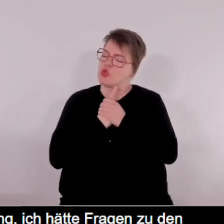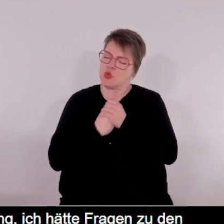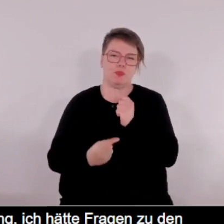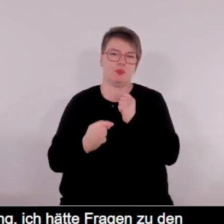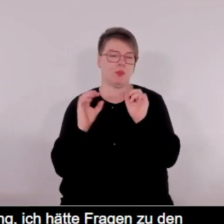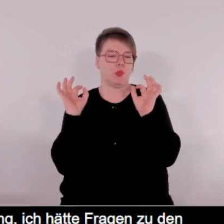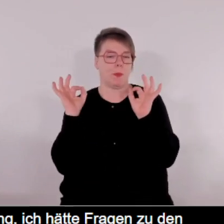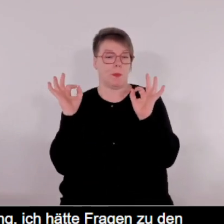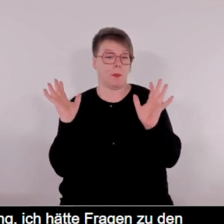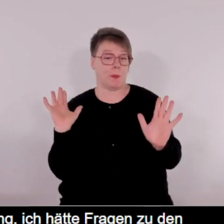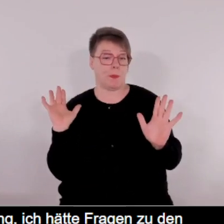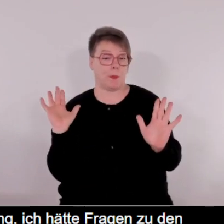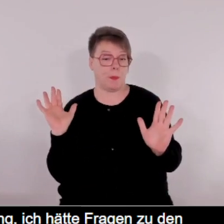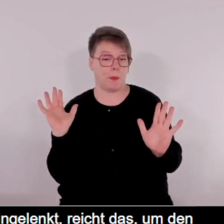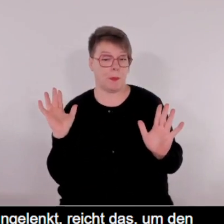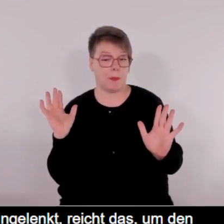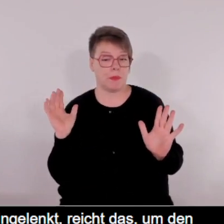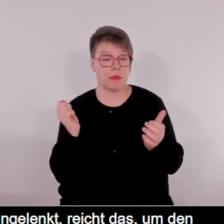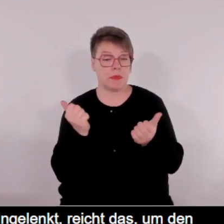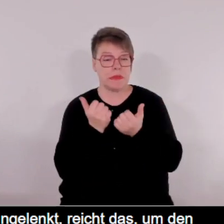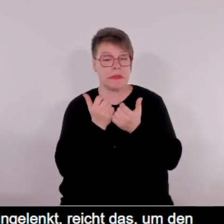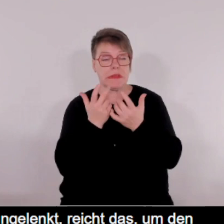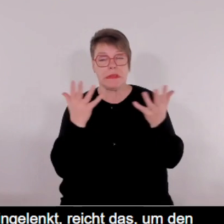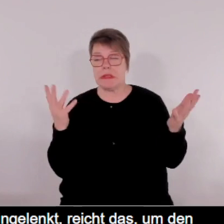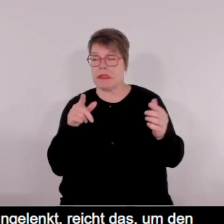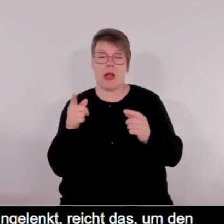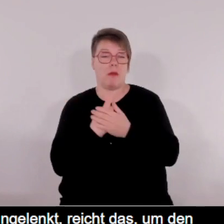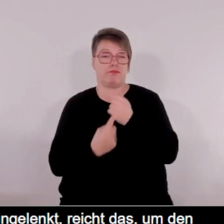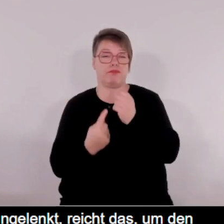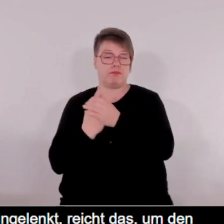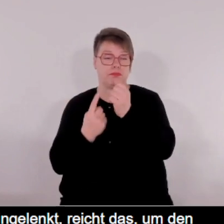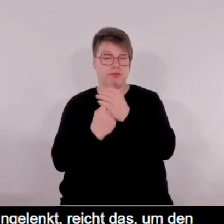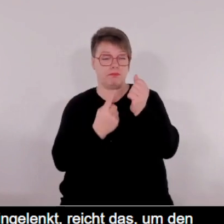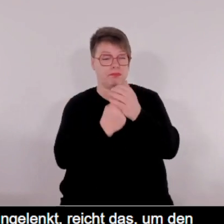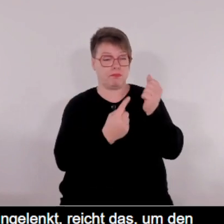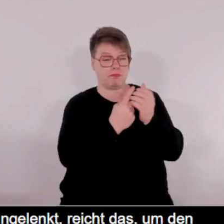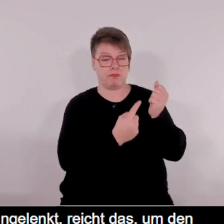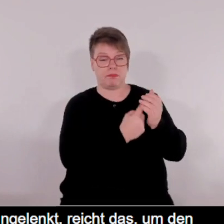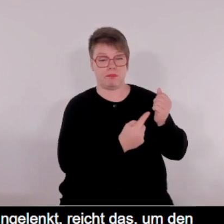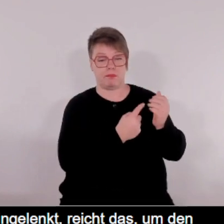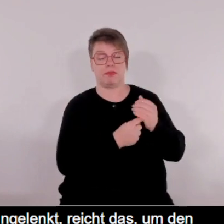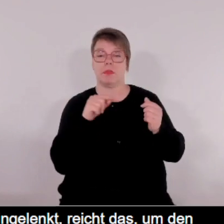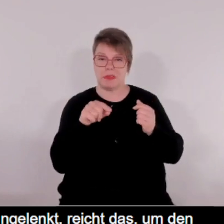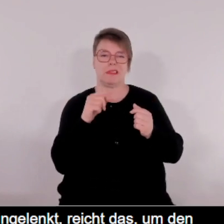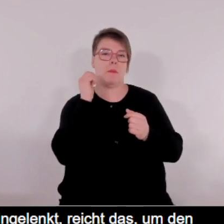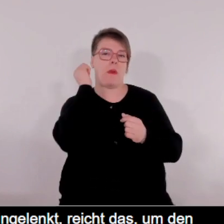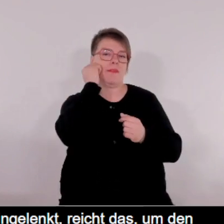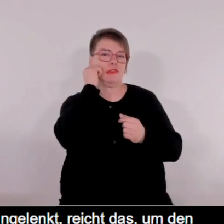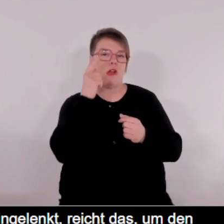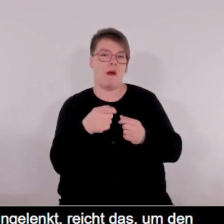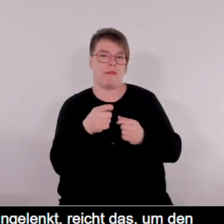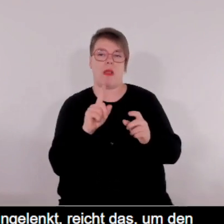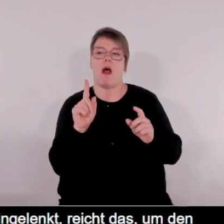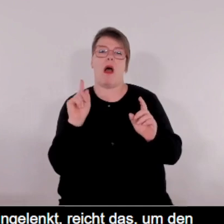sogar zum Zerreißen gebracht hat. Und deswegen war die Botschaft gestern auch sehr deutlich und sehr klar